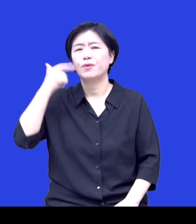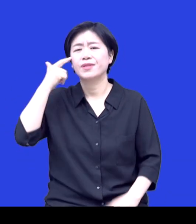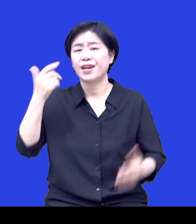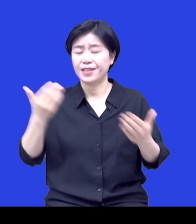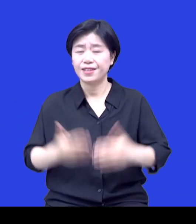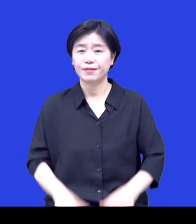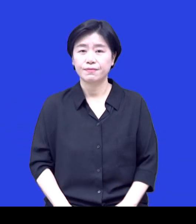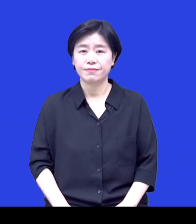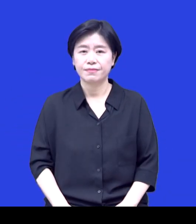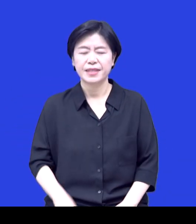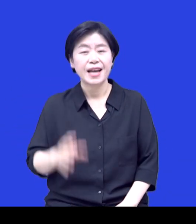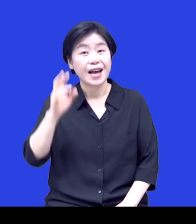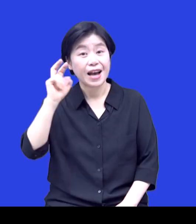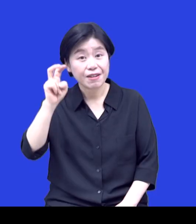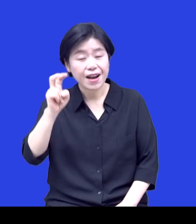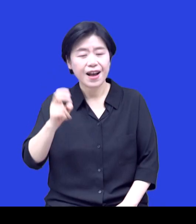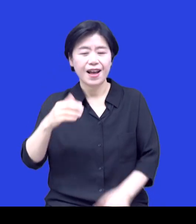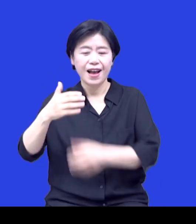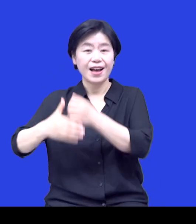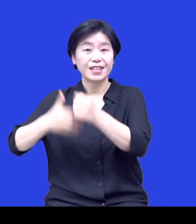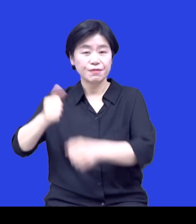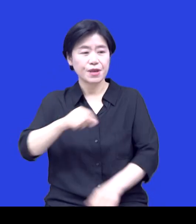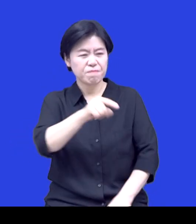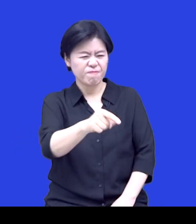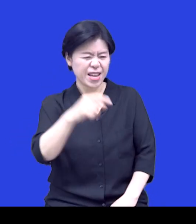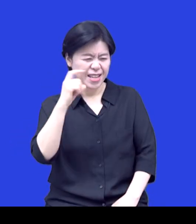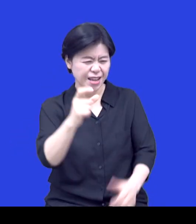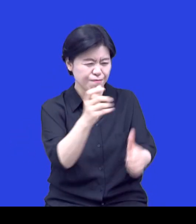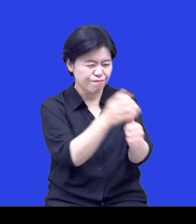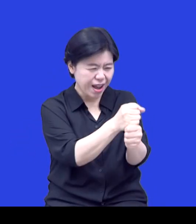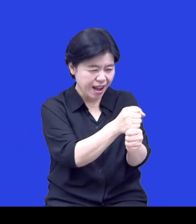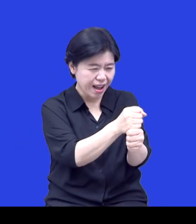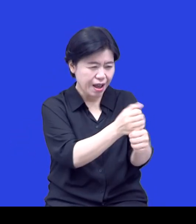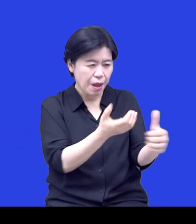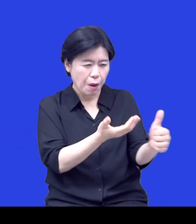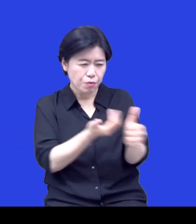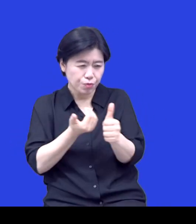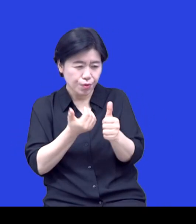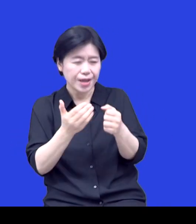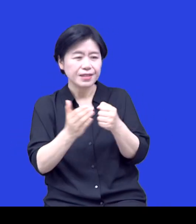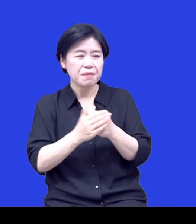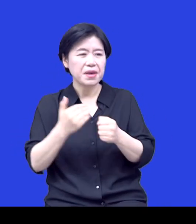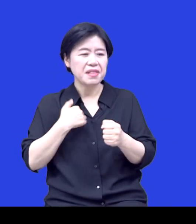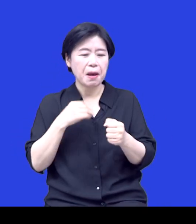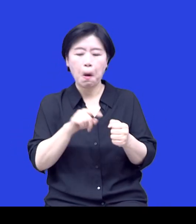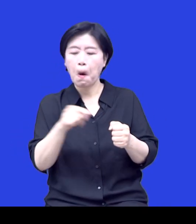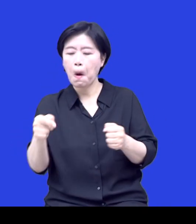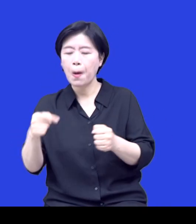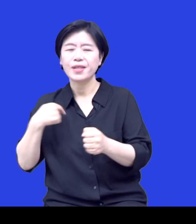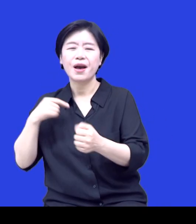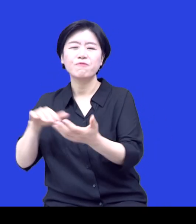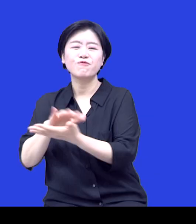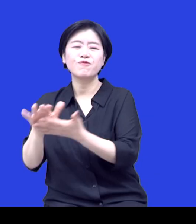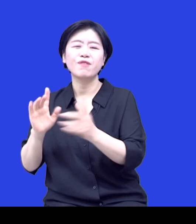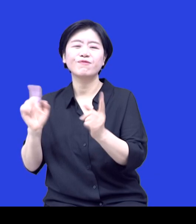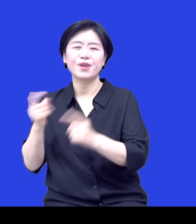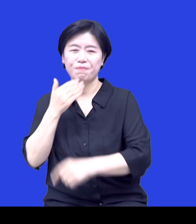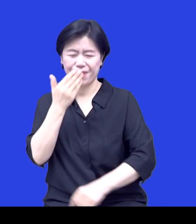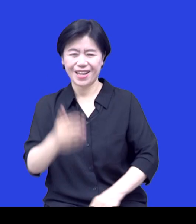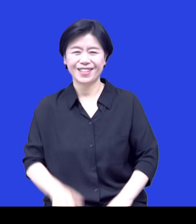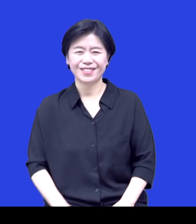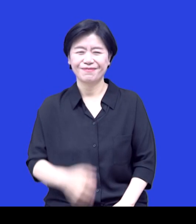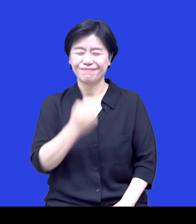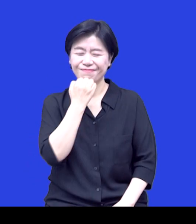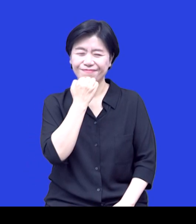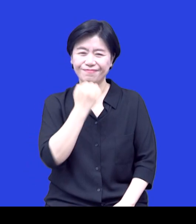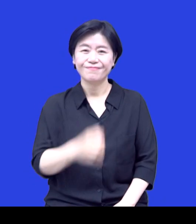그때 하나님께서 목사님 잡느라고 저를 소홀하셨어요. 그래서 제가 마음껏 하나님 눈피해서 잘 놀았죠. 전 지금도 감사하고 있습니다. 네. 아이고